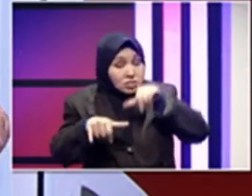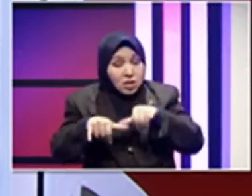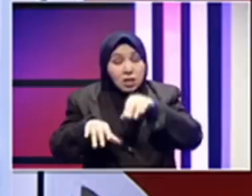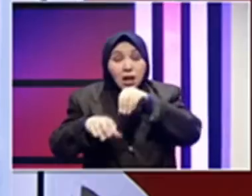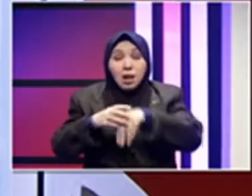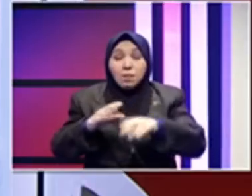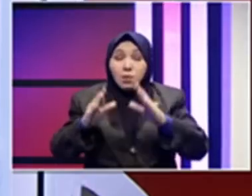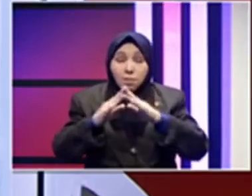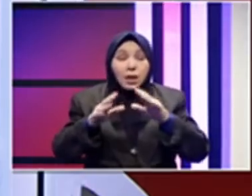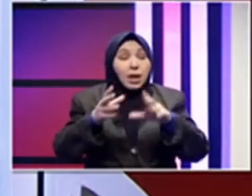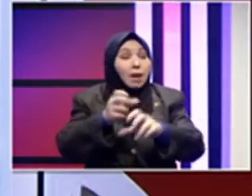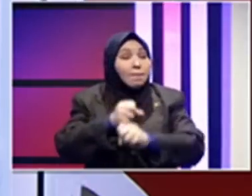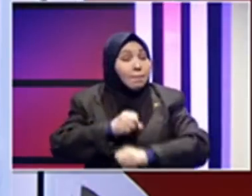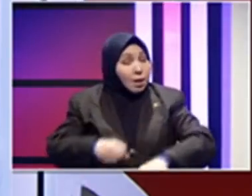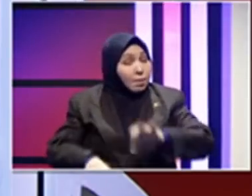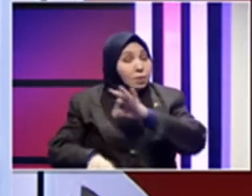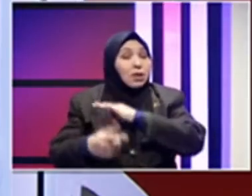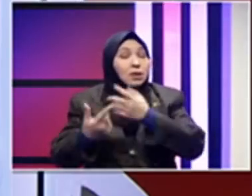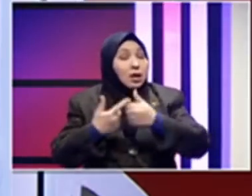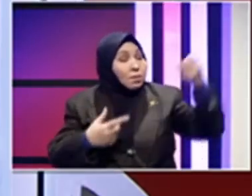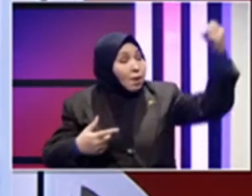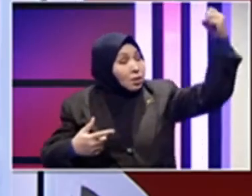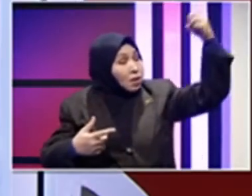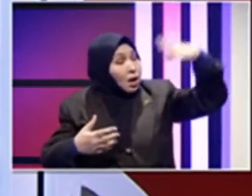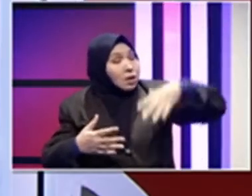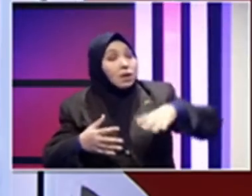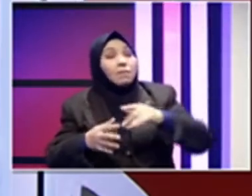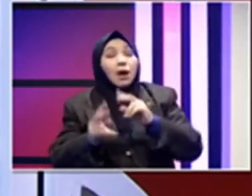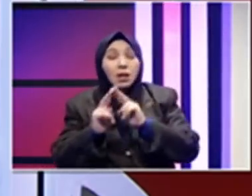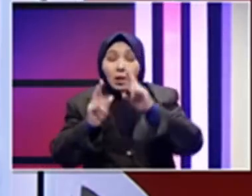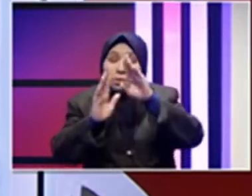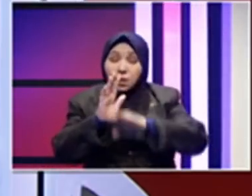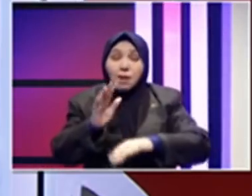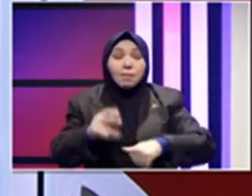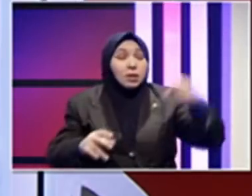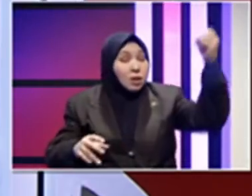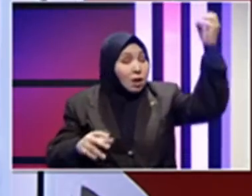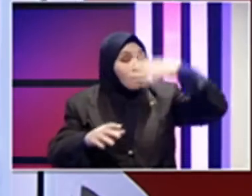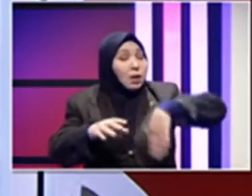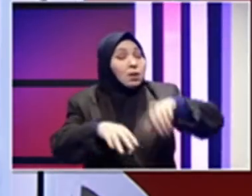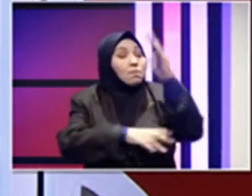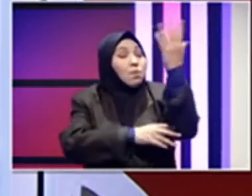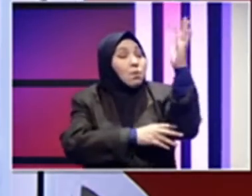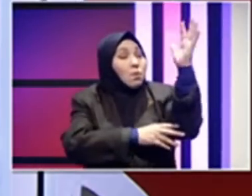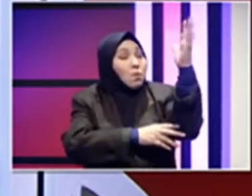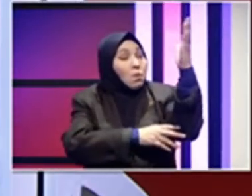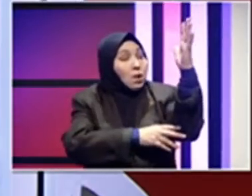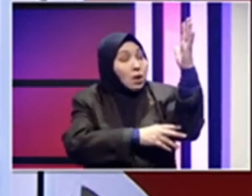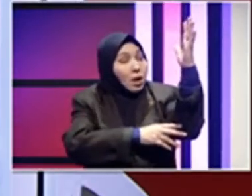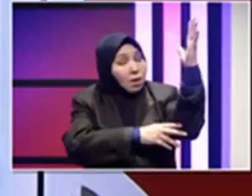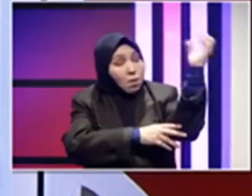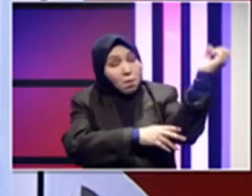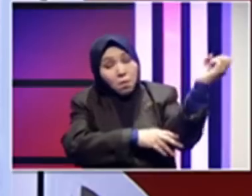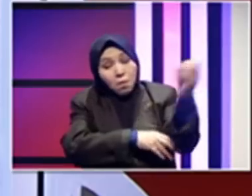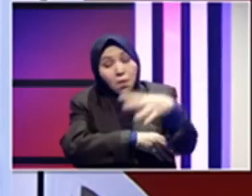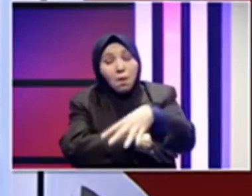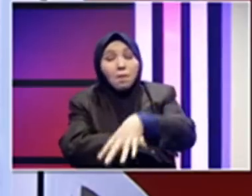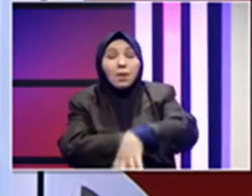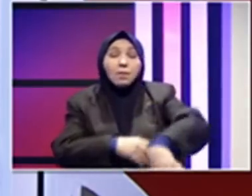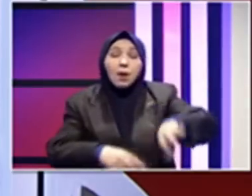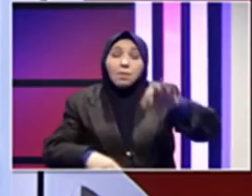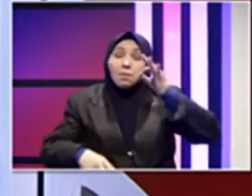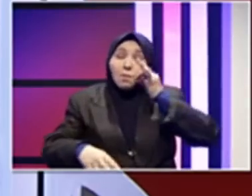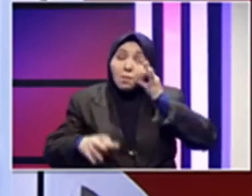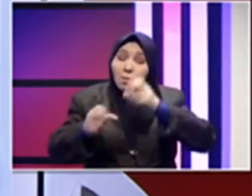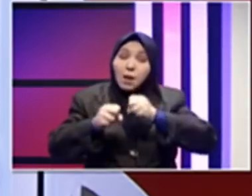lagi dapat manfaat daripada matahari. Paling kurang pun matahari itu kena pada pokok, pokok menghasilkan fotosintesis, dapat buah-buah makan.